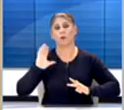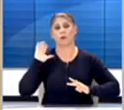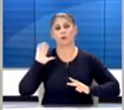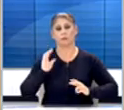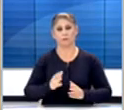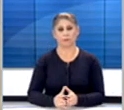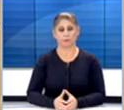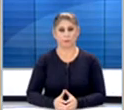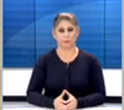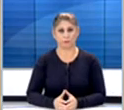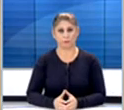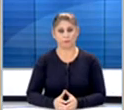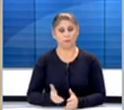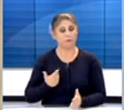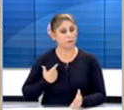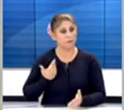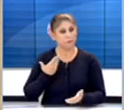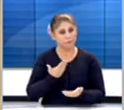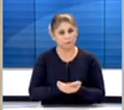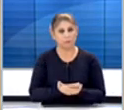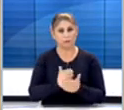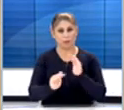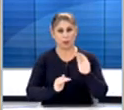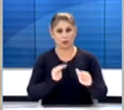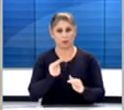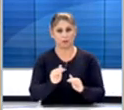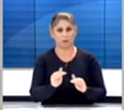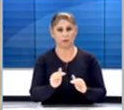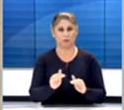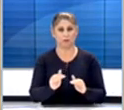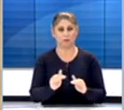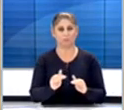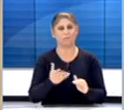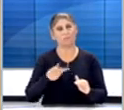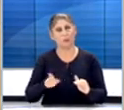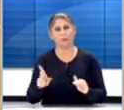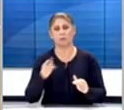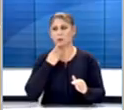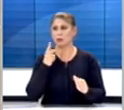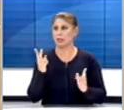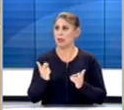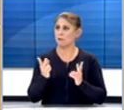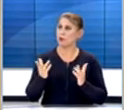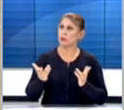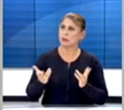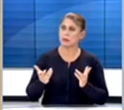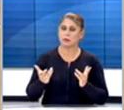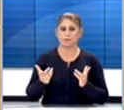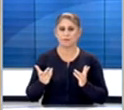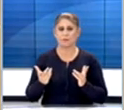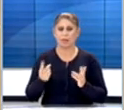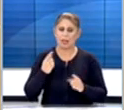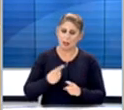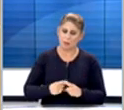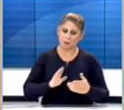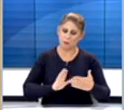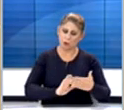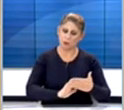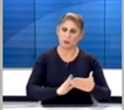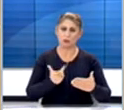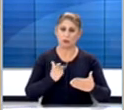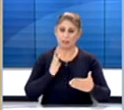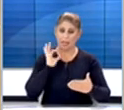Ετέθηκαν ερωτήματα μέσα από την, επιτρέψτε μου να πω ελαφρώς, θα έλεγα απλοϊκή προσέγγιση ότι